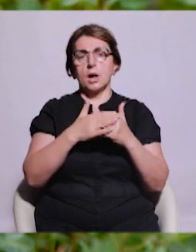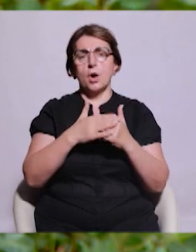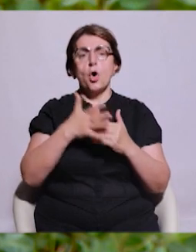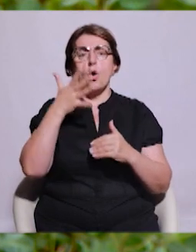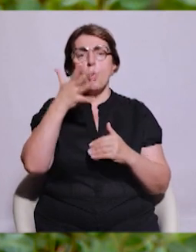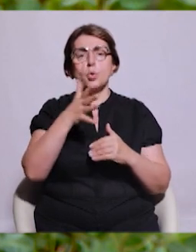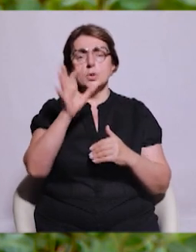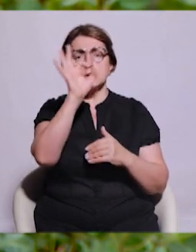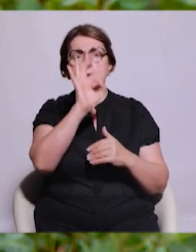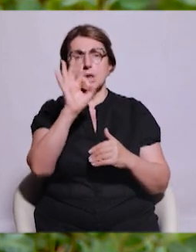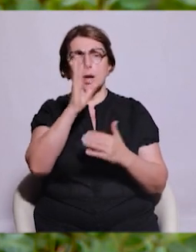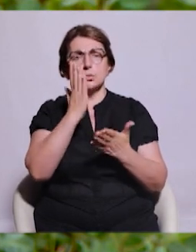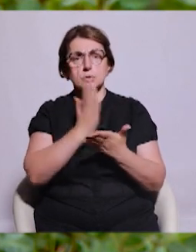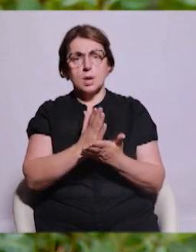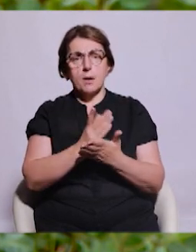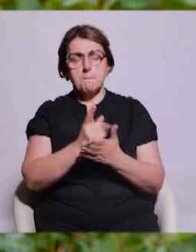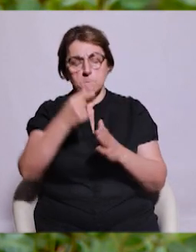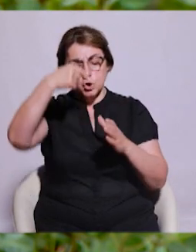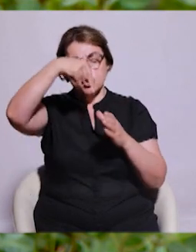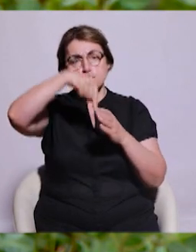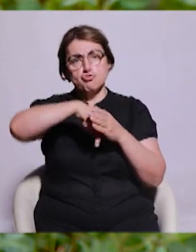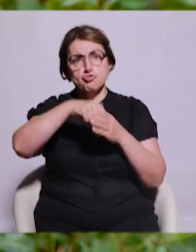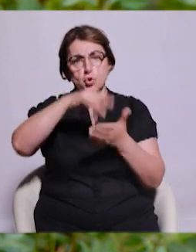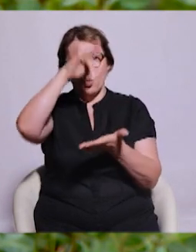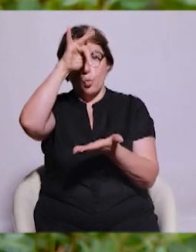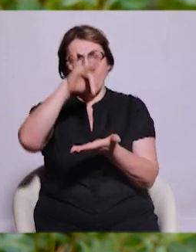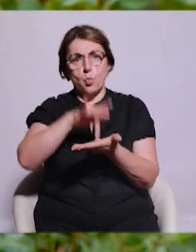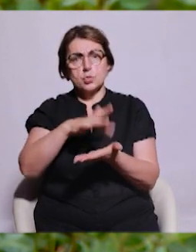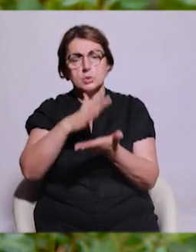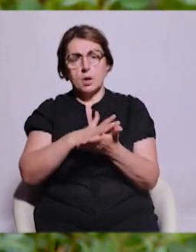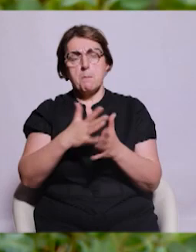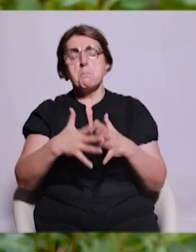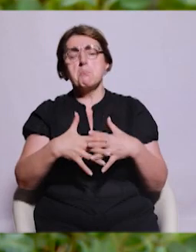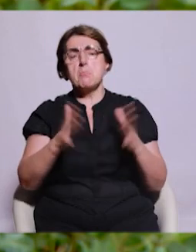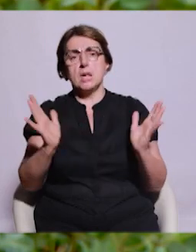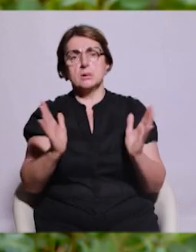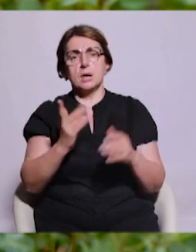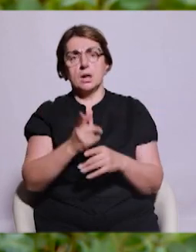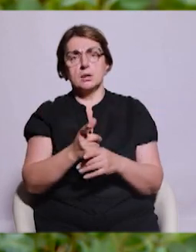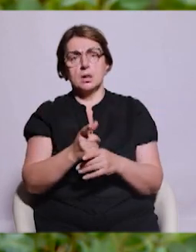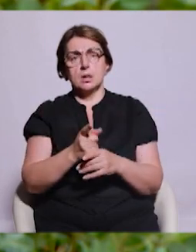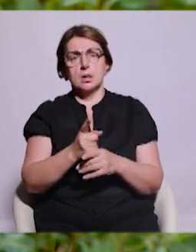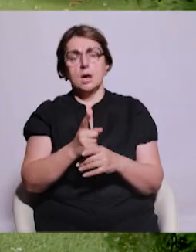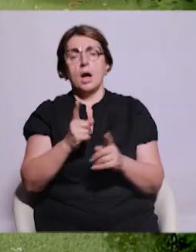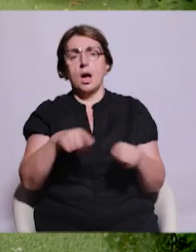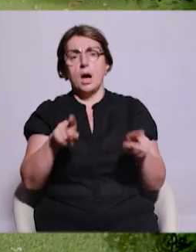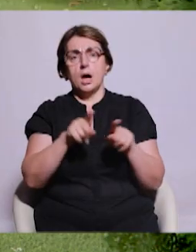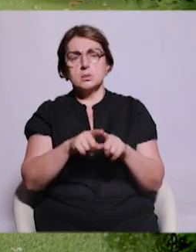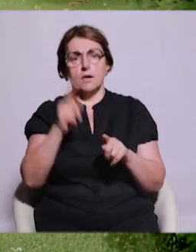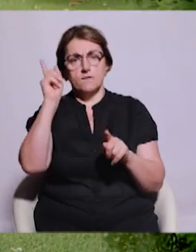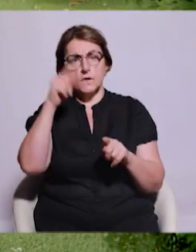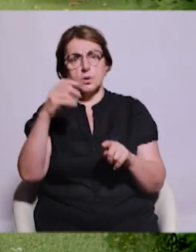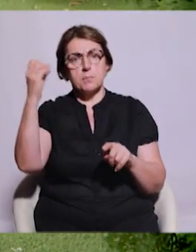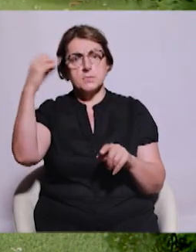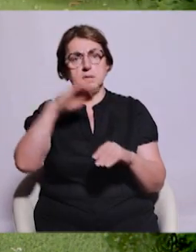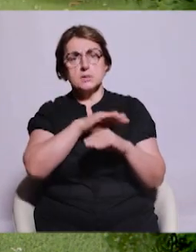დაახლოებით 5000 გრადუს ცელსიუსს უდრის და მის ბირთვში, ანუ მზის გულში, გაცილებით მაღალი ტემპერატურაა. ასევე